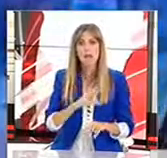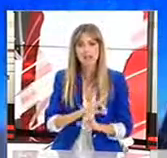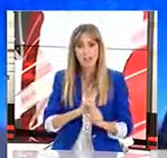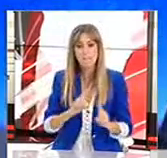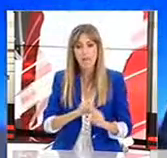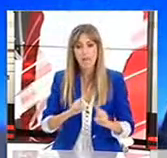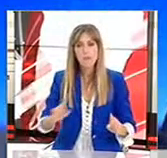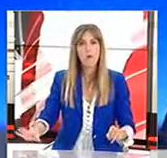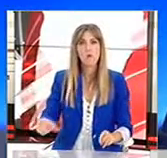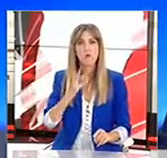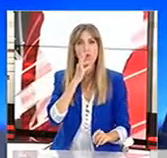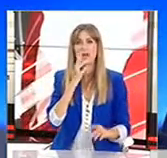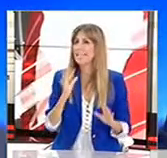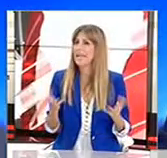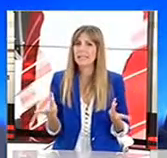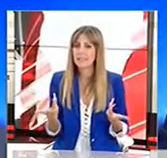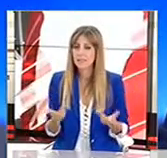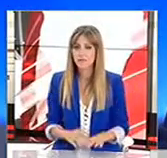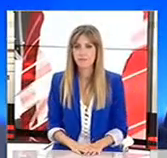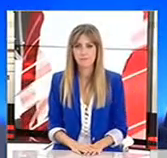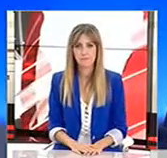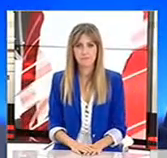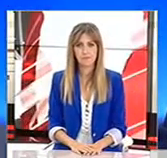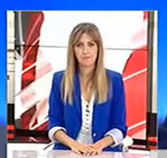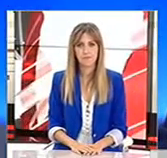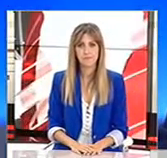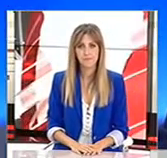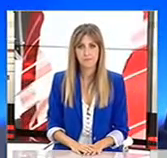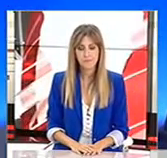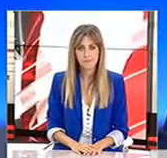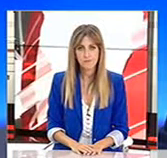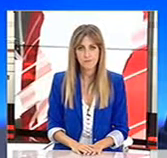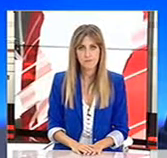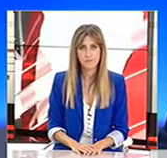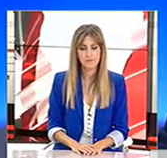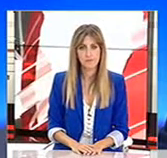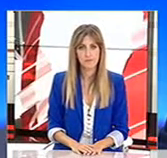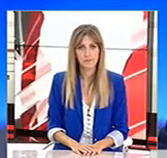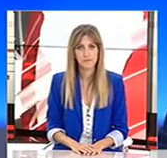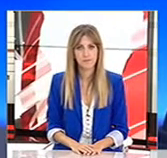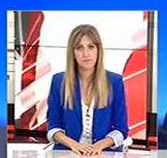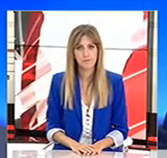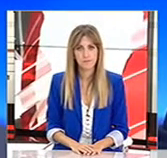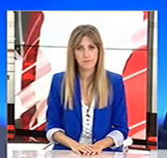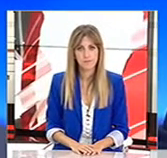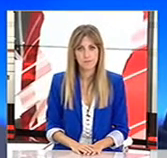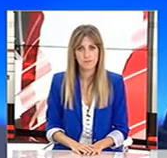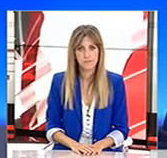Όχι, δεν τίθεται θέμα. Κοιτάξτε, θα ήταν μια πρωτοφανής ιστορικά